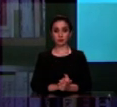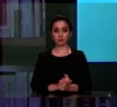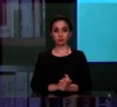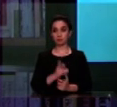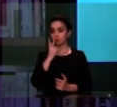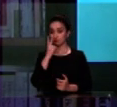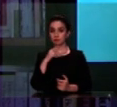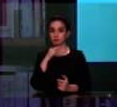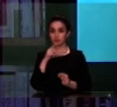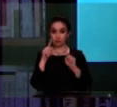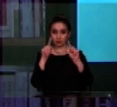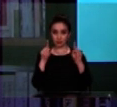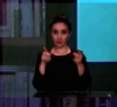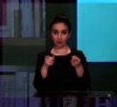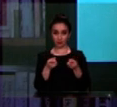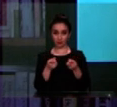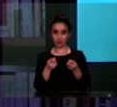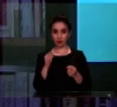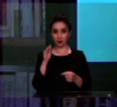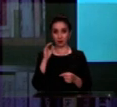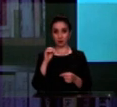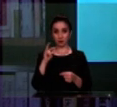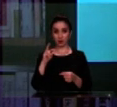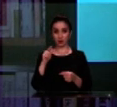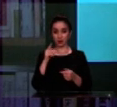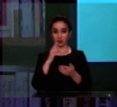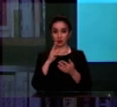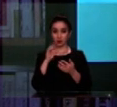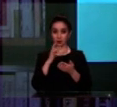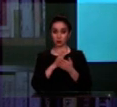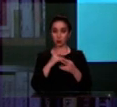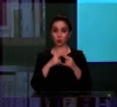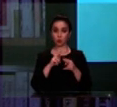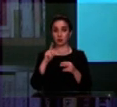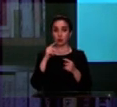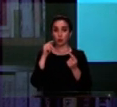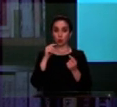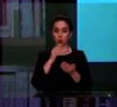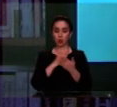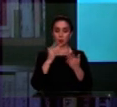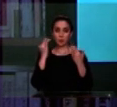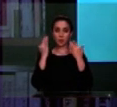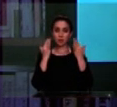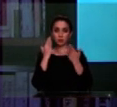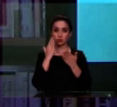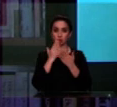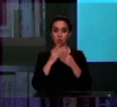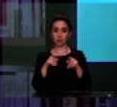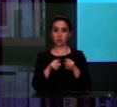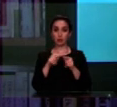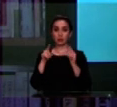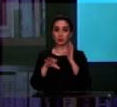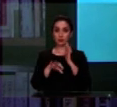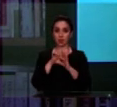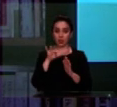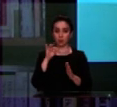E'tibor bering, qavsda fe'llar berilgan. Ushbu fe'llardan ma'no jihatidan to'g'ri keladiganini